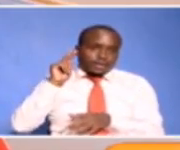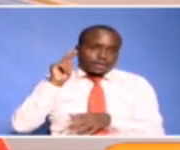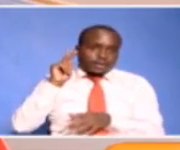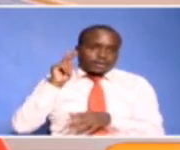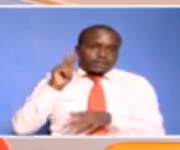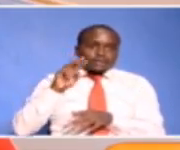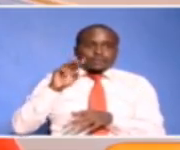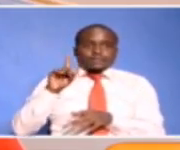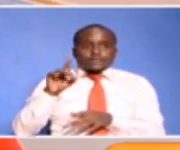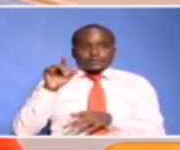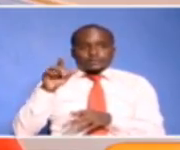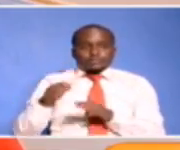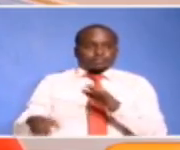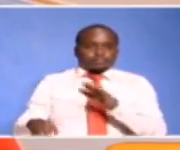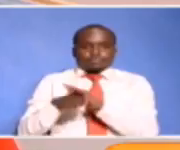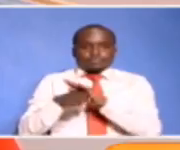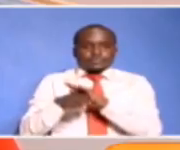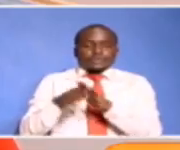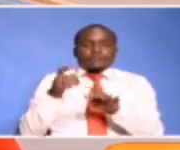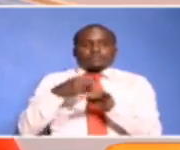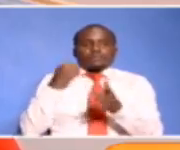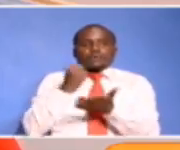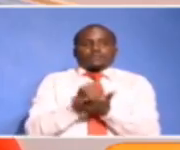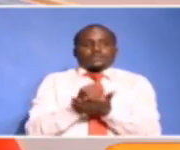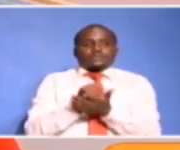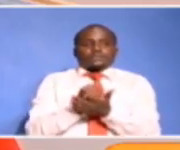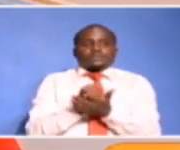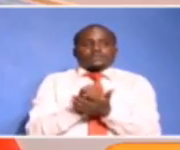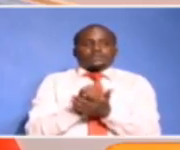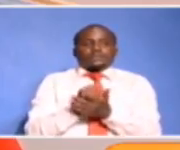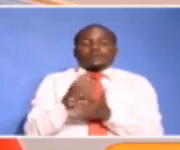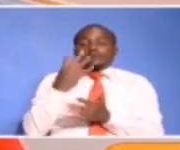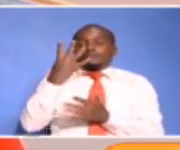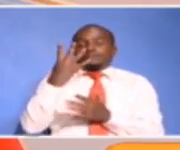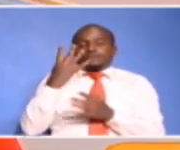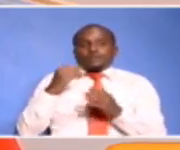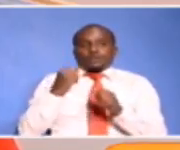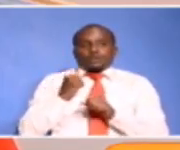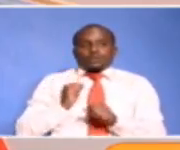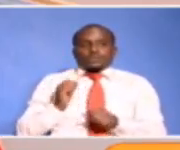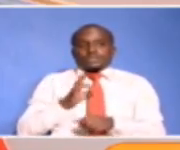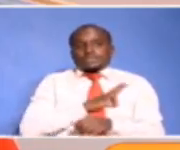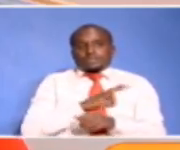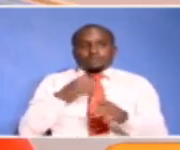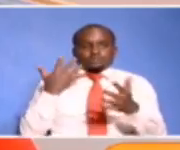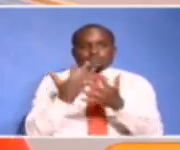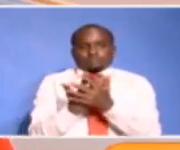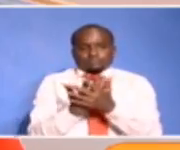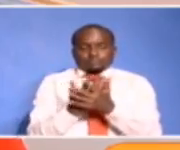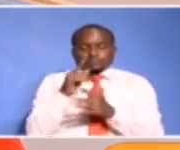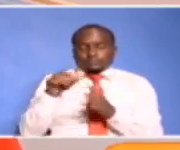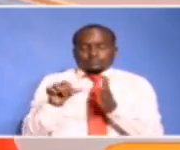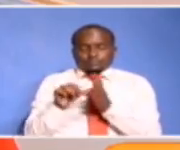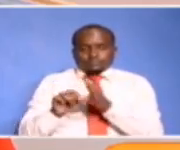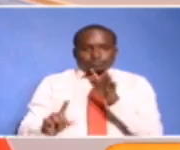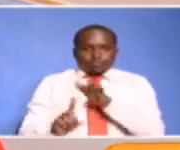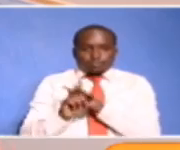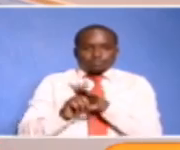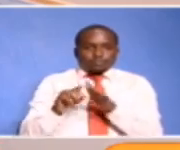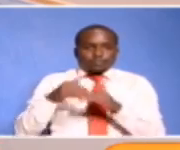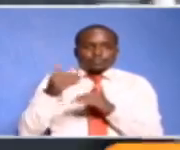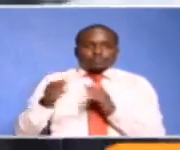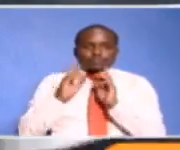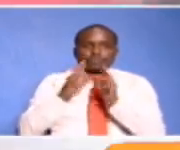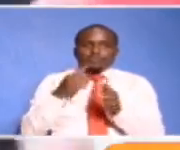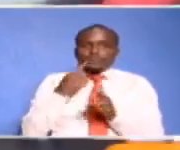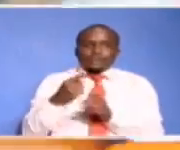John Moguche akifurushwa kutoka ofisini. Wafanyikazi wanne wamezuiliwa kufuatia mzozo huo. Zogo hili limetokea huku ripoti zikiashiria